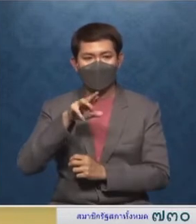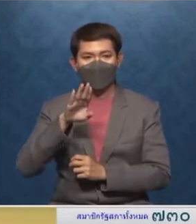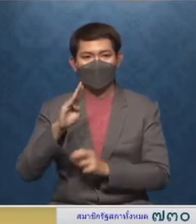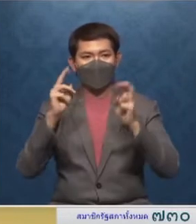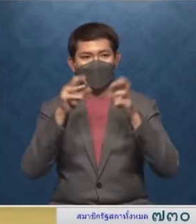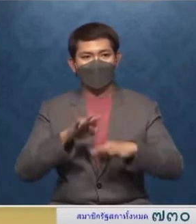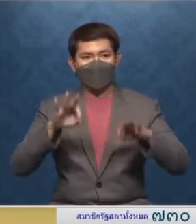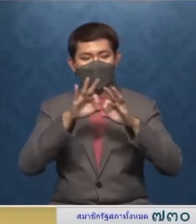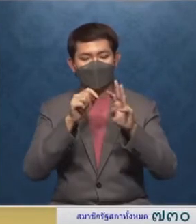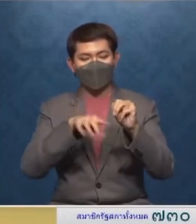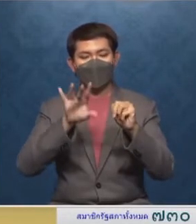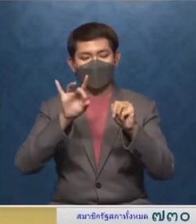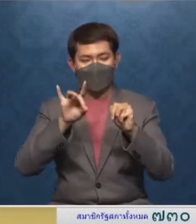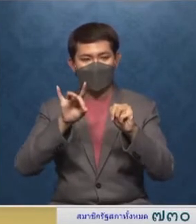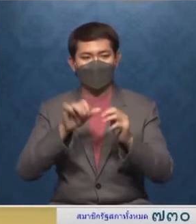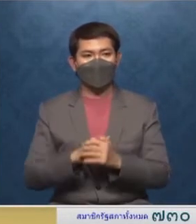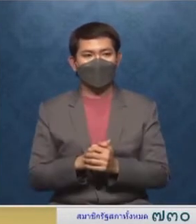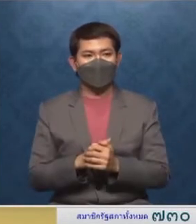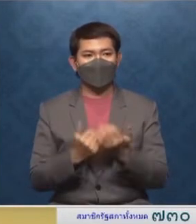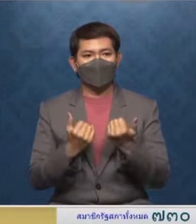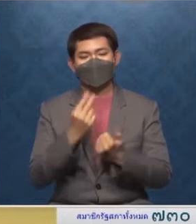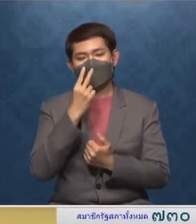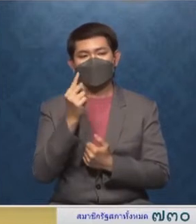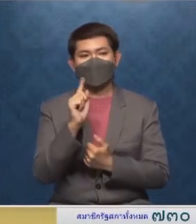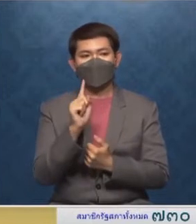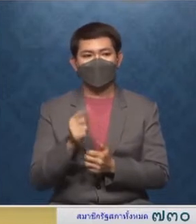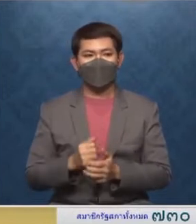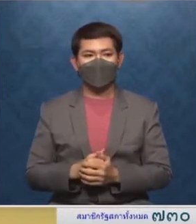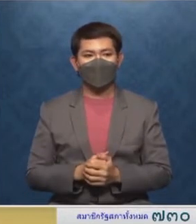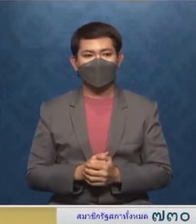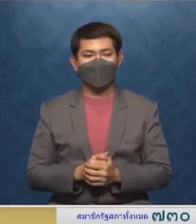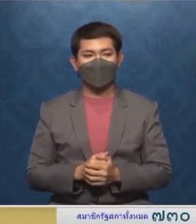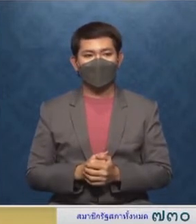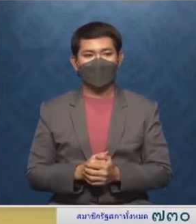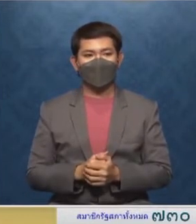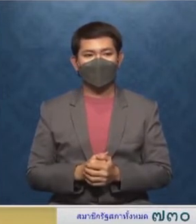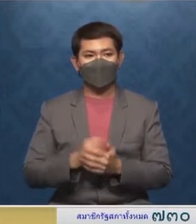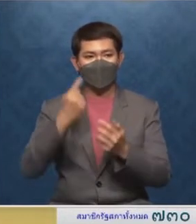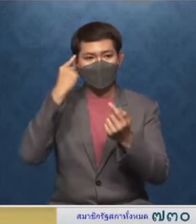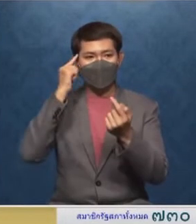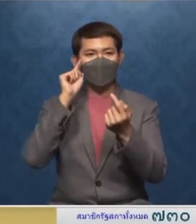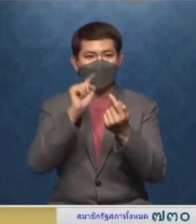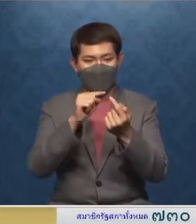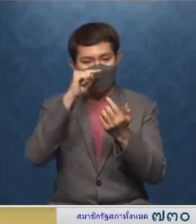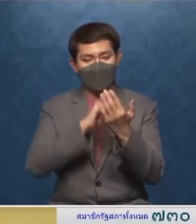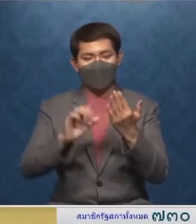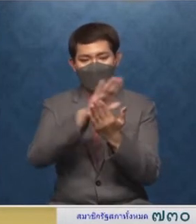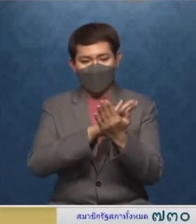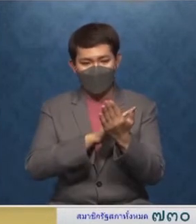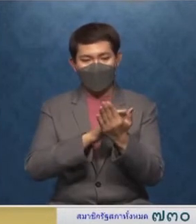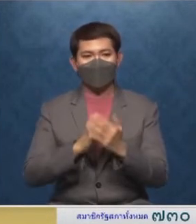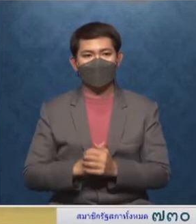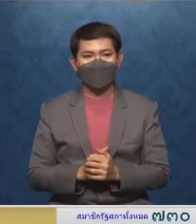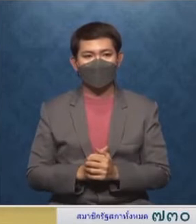คือมาตรา8นะครับเราก็จะเห็นว่าเป้าหมายในการพัฒนาคนก็เริ่ม